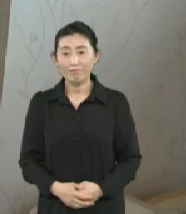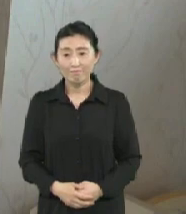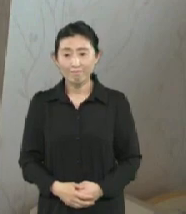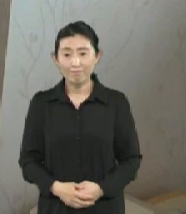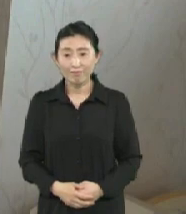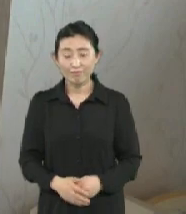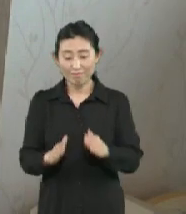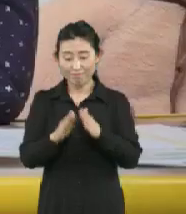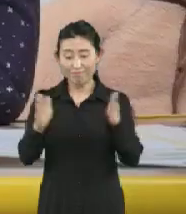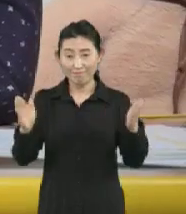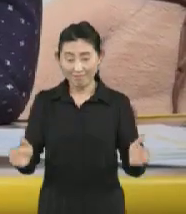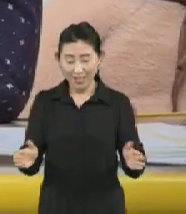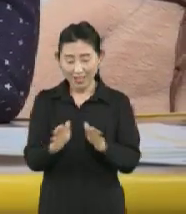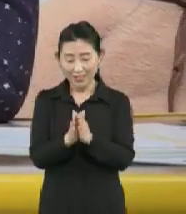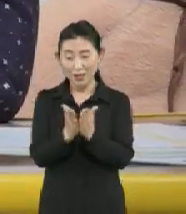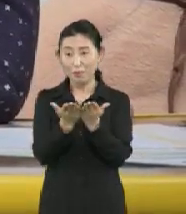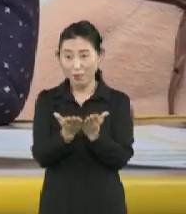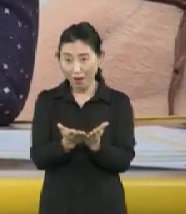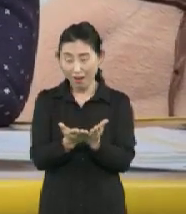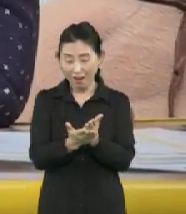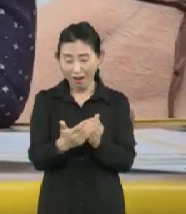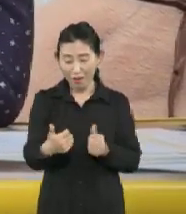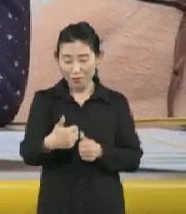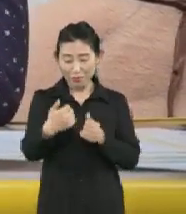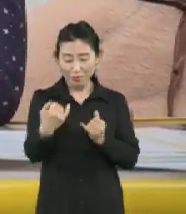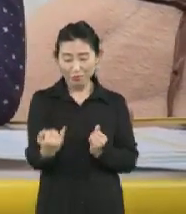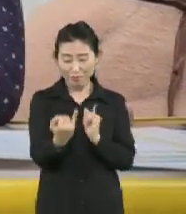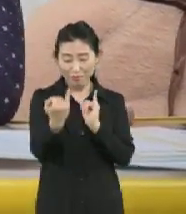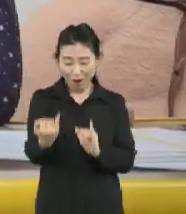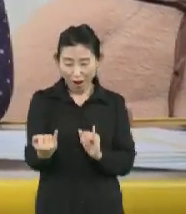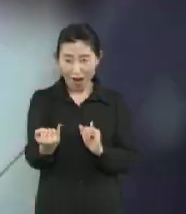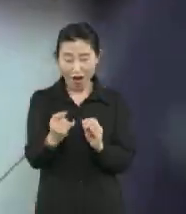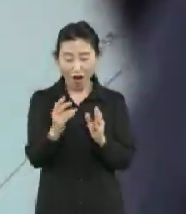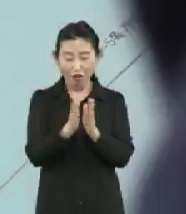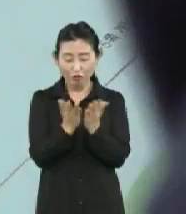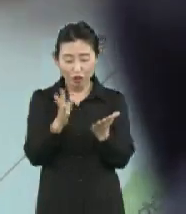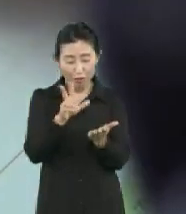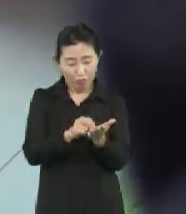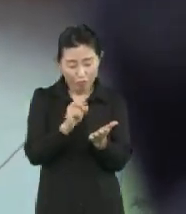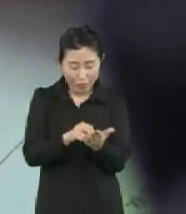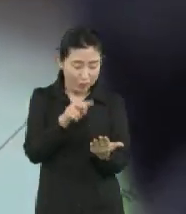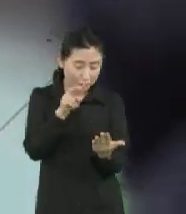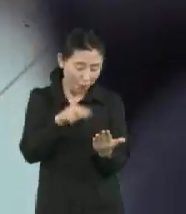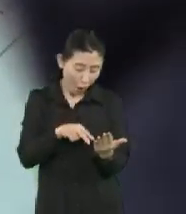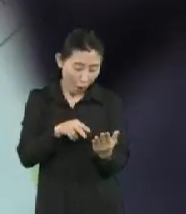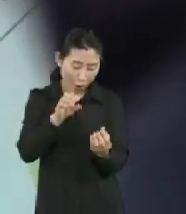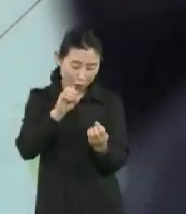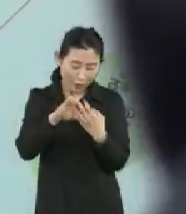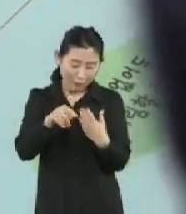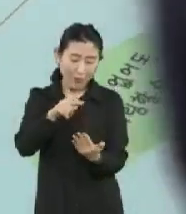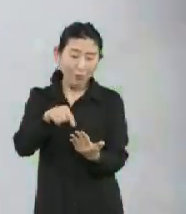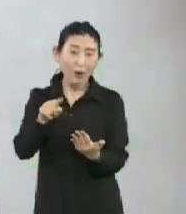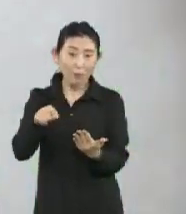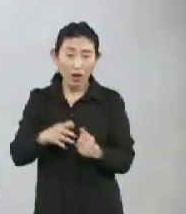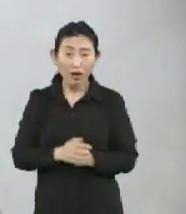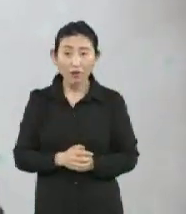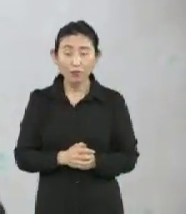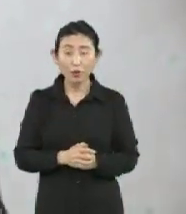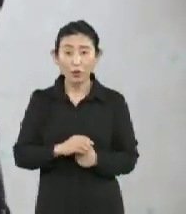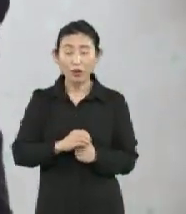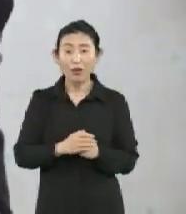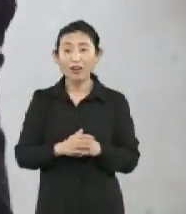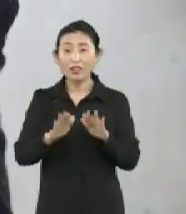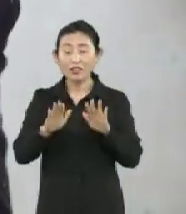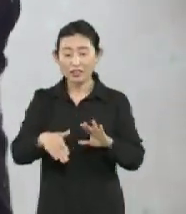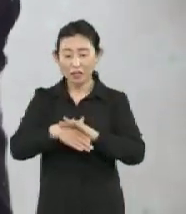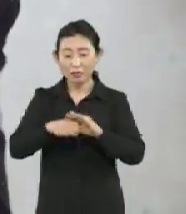책상 위에 교과서를 펴고 나란히 앉은 아이들. 함께 수학 문제를 읽어보고 정답을 맞춰보기도 합니다. 입학과 동시에